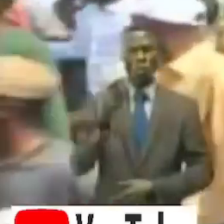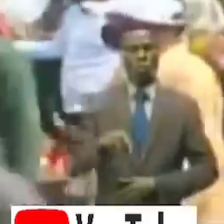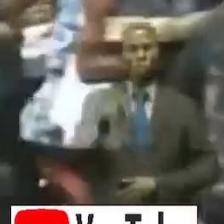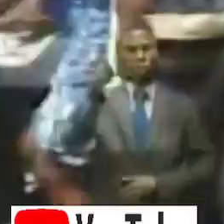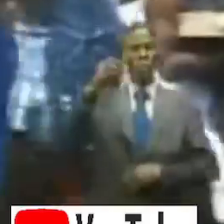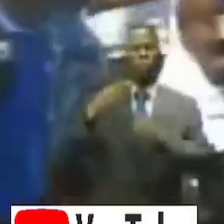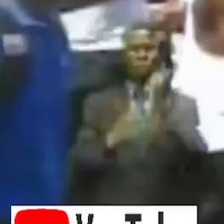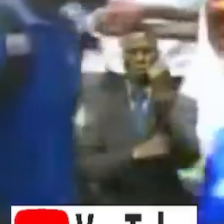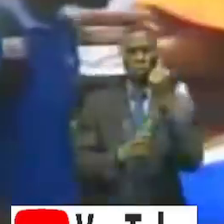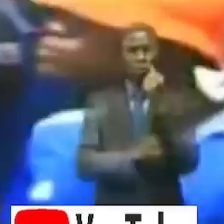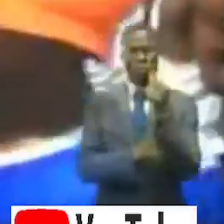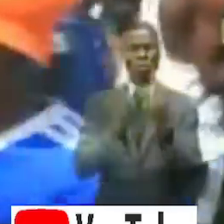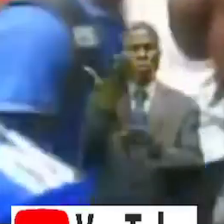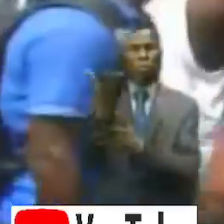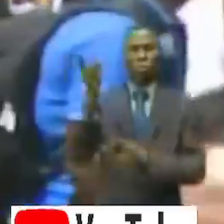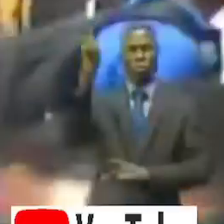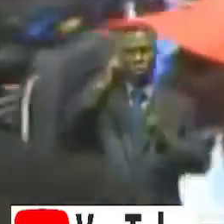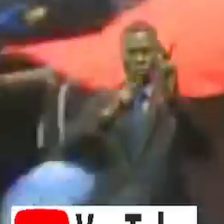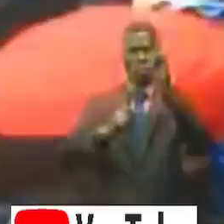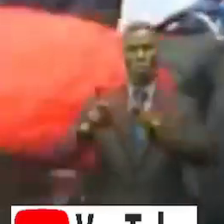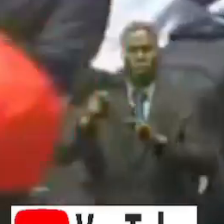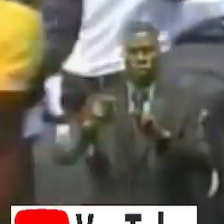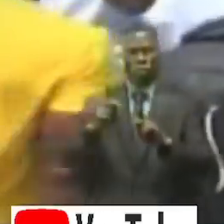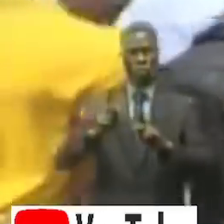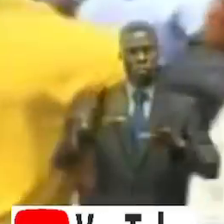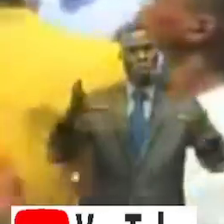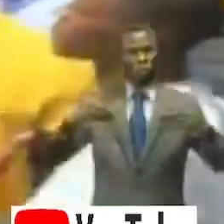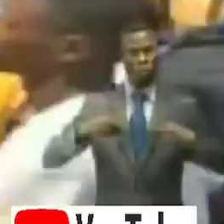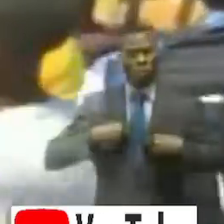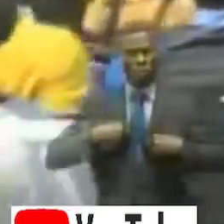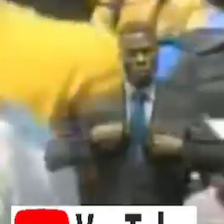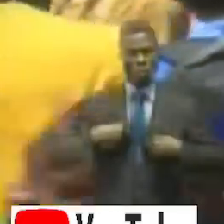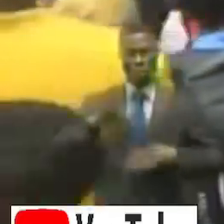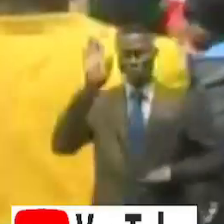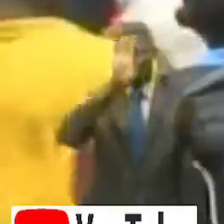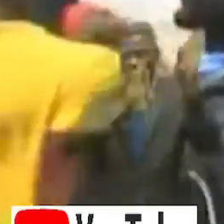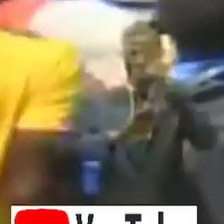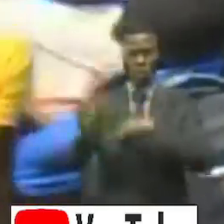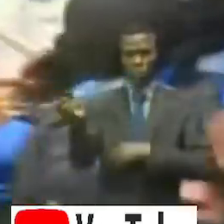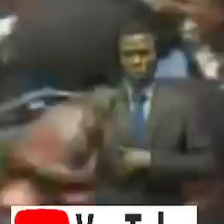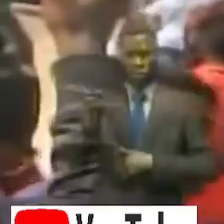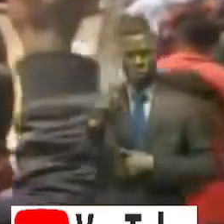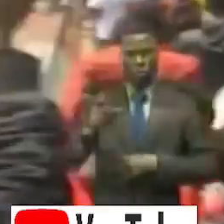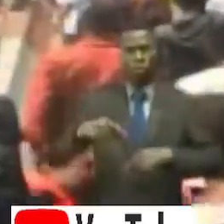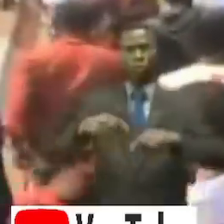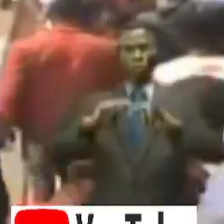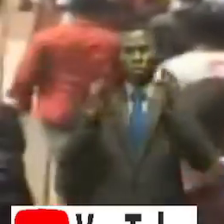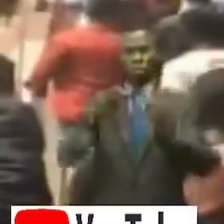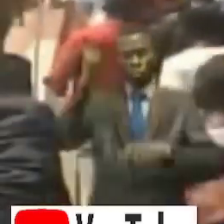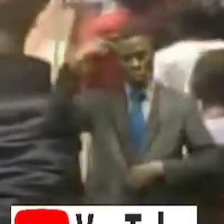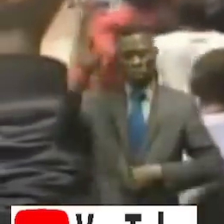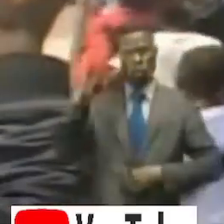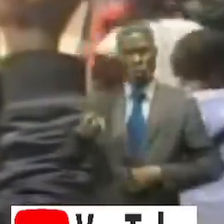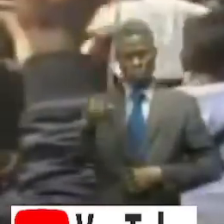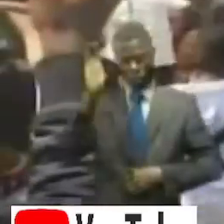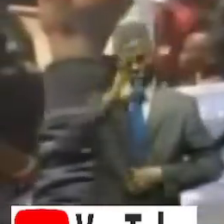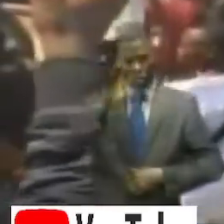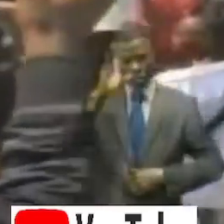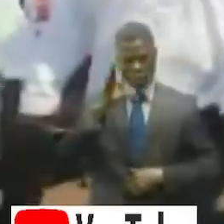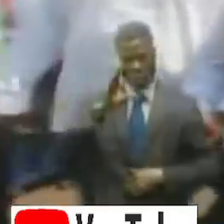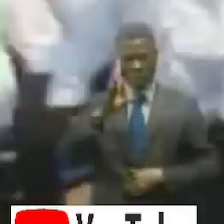de personnes et appelle la population à ne pas céder à la distraction de l'opposition radicale qui cherche